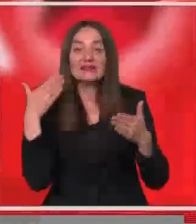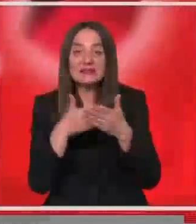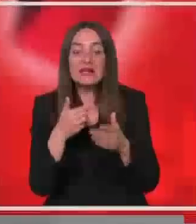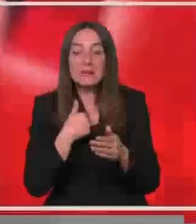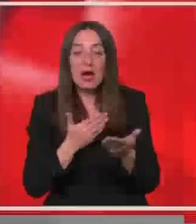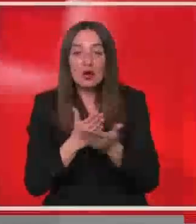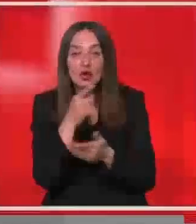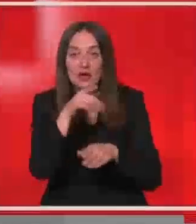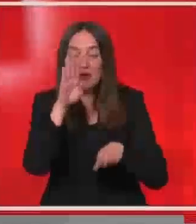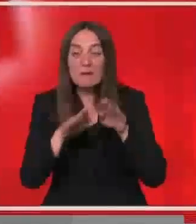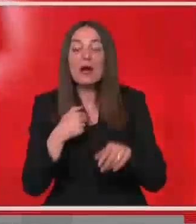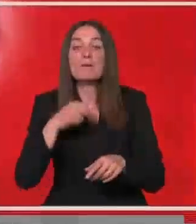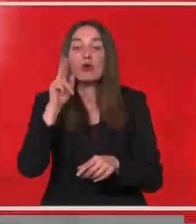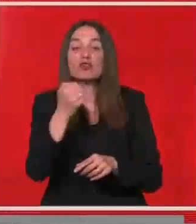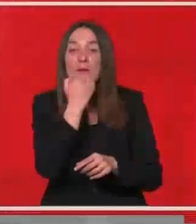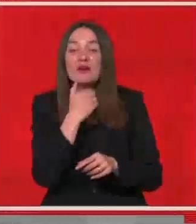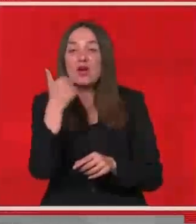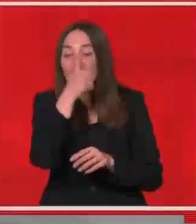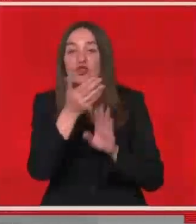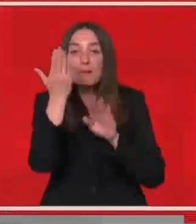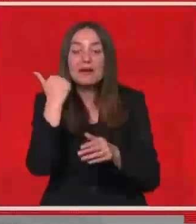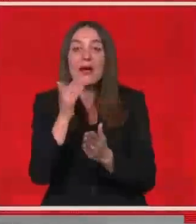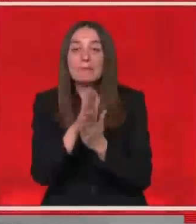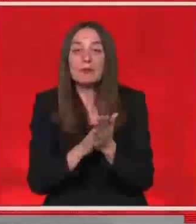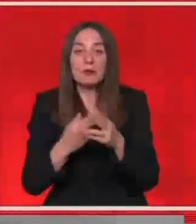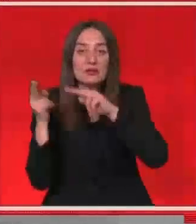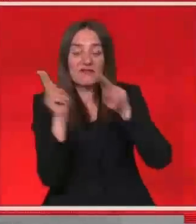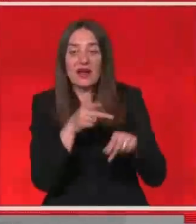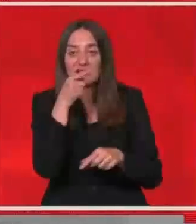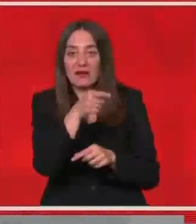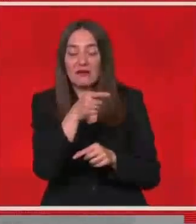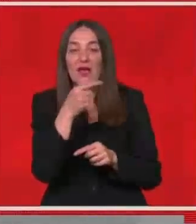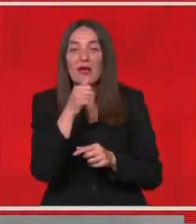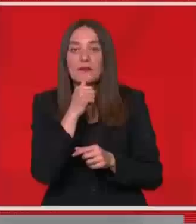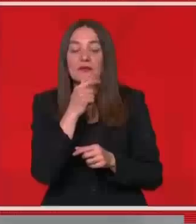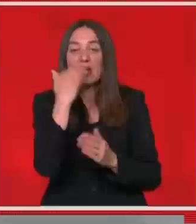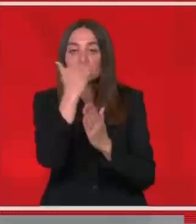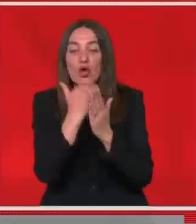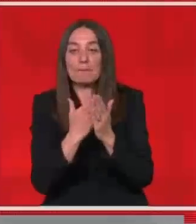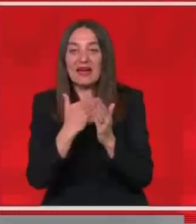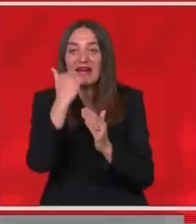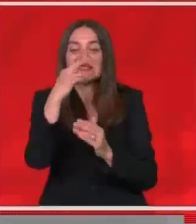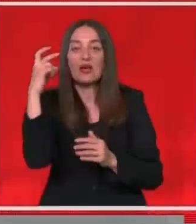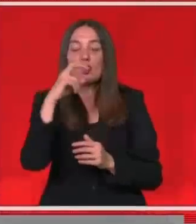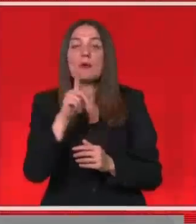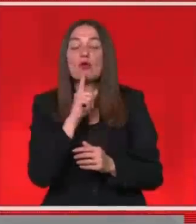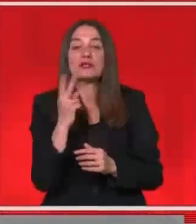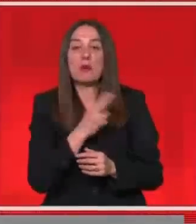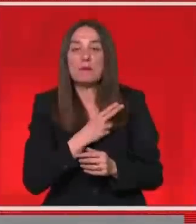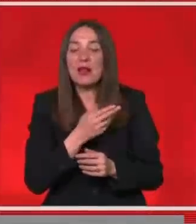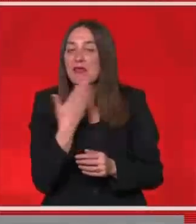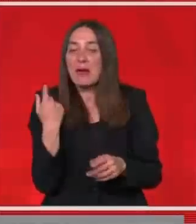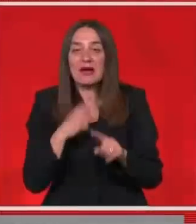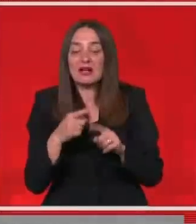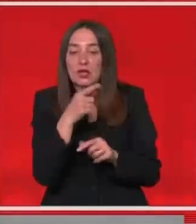da kroz ove mere omogućimo privredi da što pre krene da se vrati na te stope rasta ekonomije koju smo imali, nema